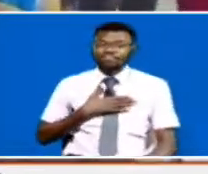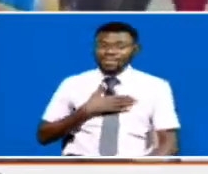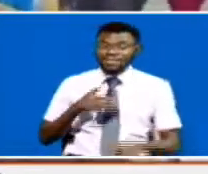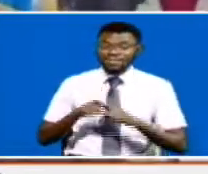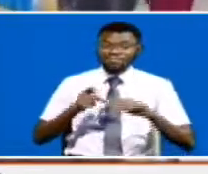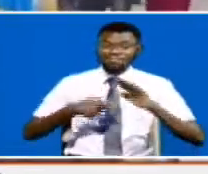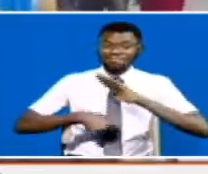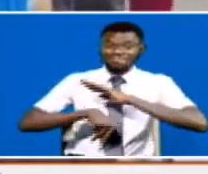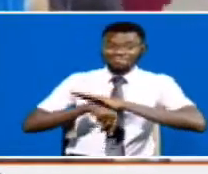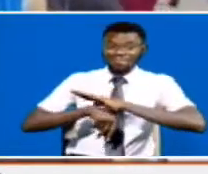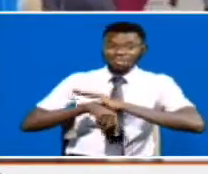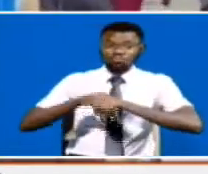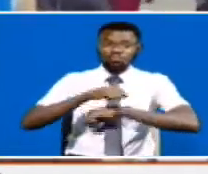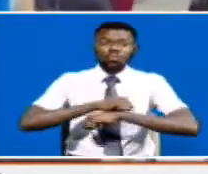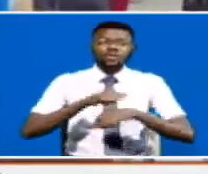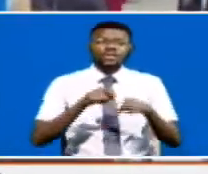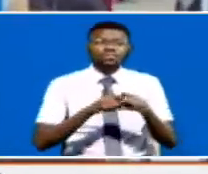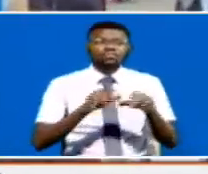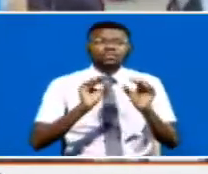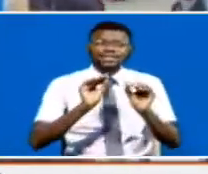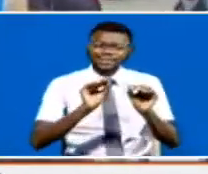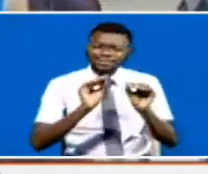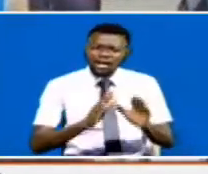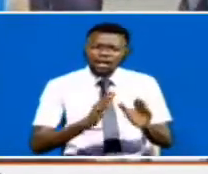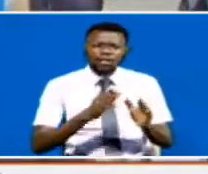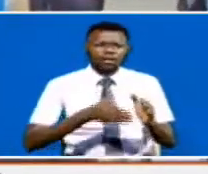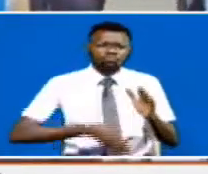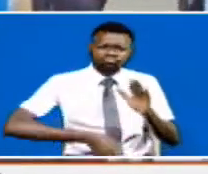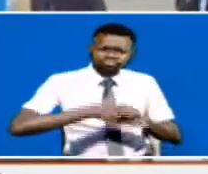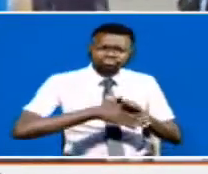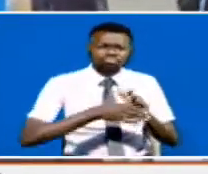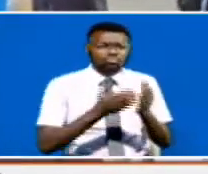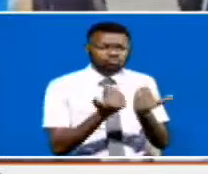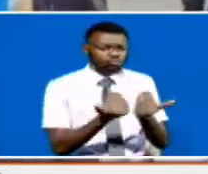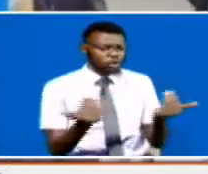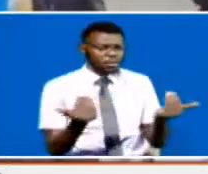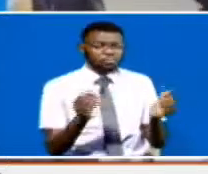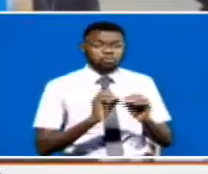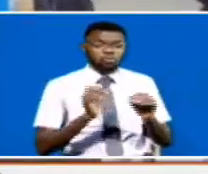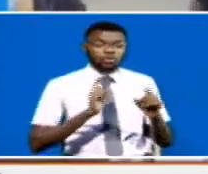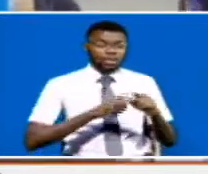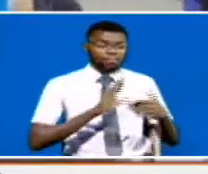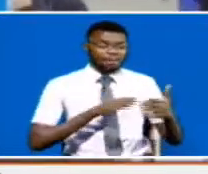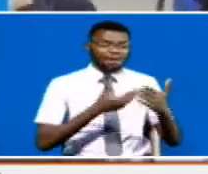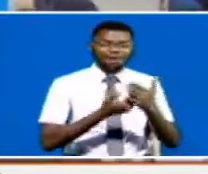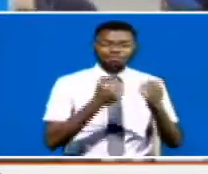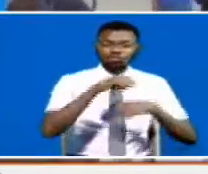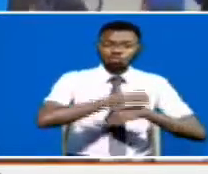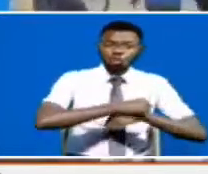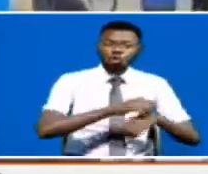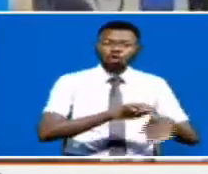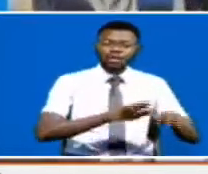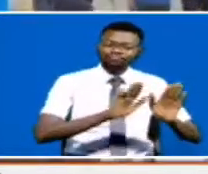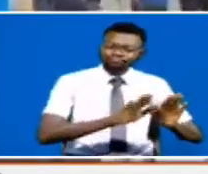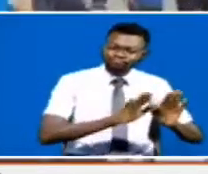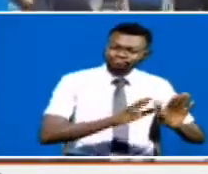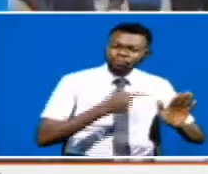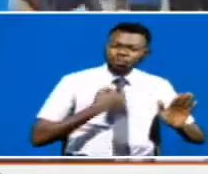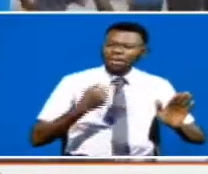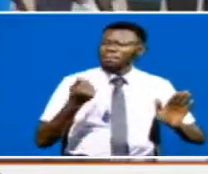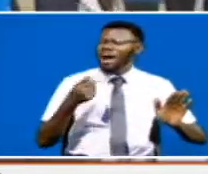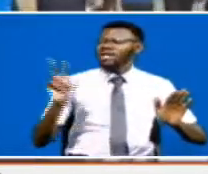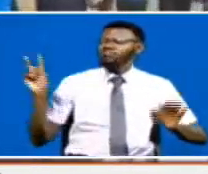msingi, tunaomba pia walimu watulie, wasifukuse watoto. Watoto wakifika shuleni, waache watoto wakae. Si tofute polepole